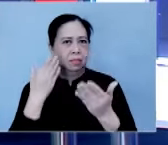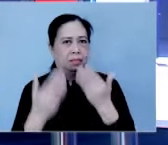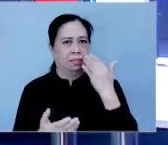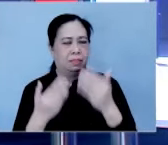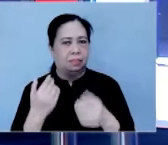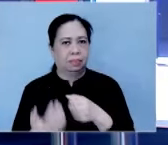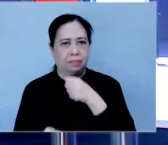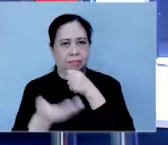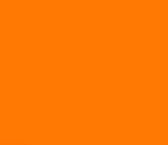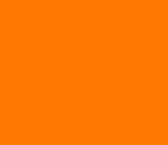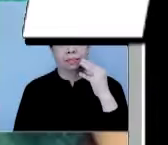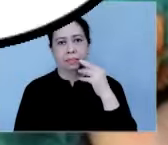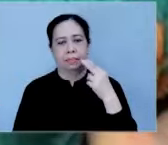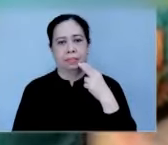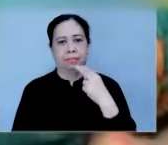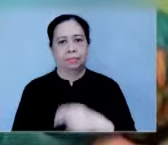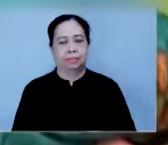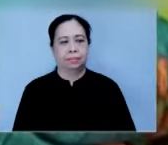ni Maricela Lili.